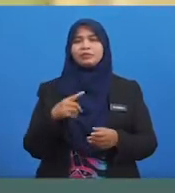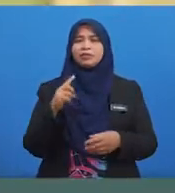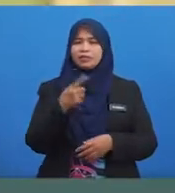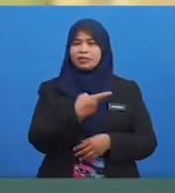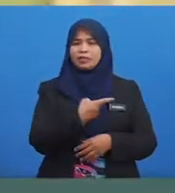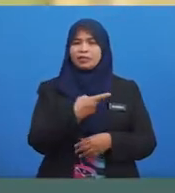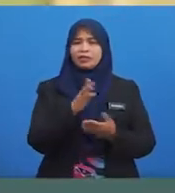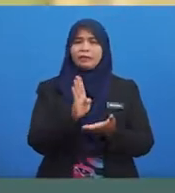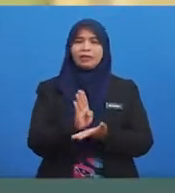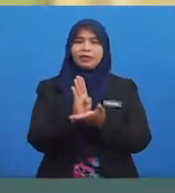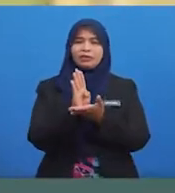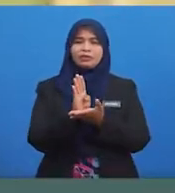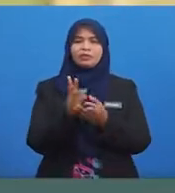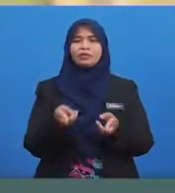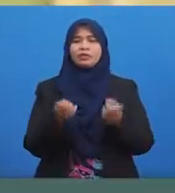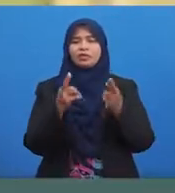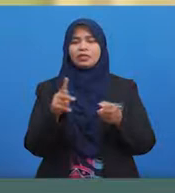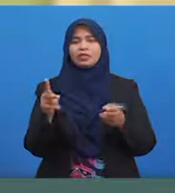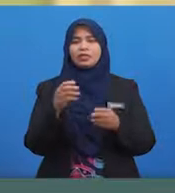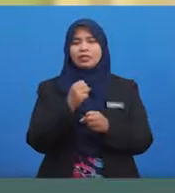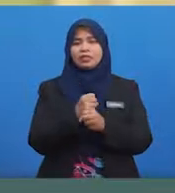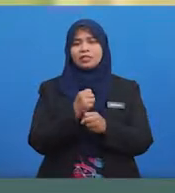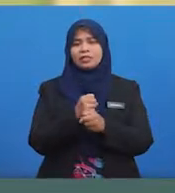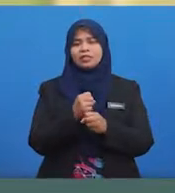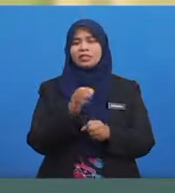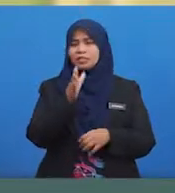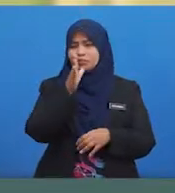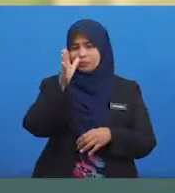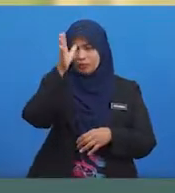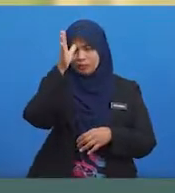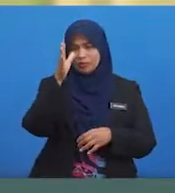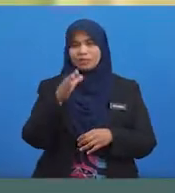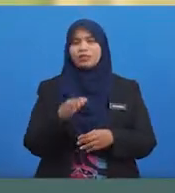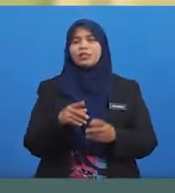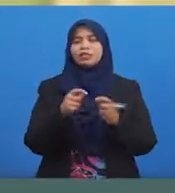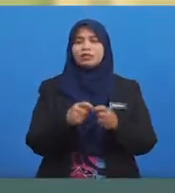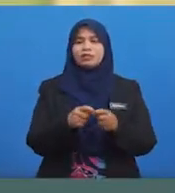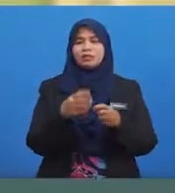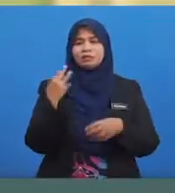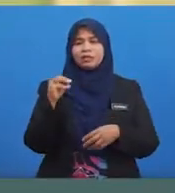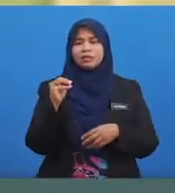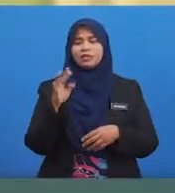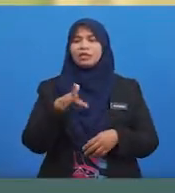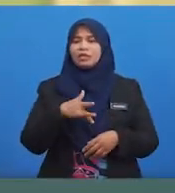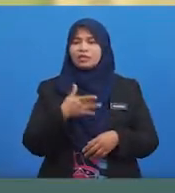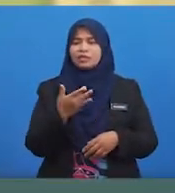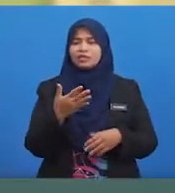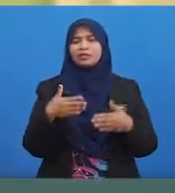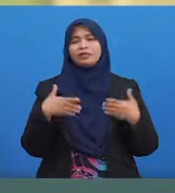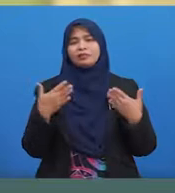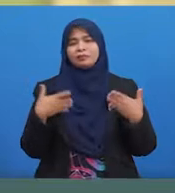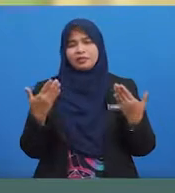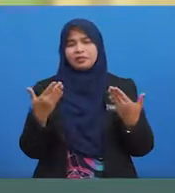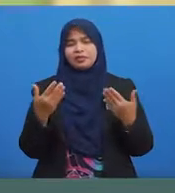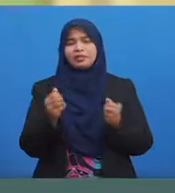membantu meringankan kerja ibu baper tentu Michael ber-ac gembira